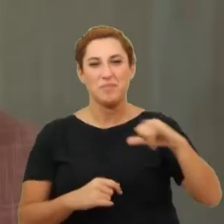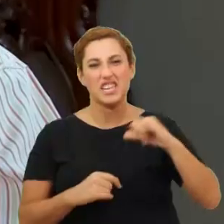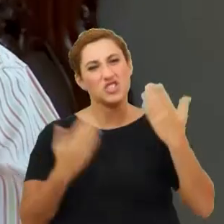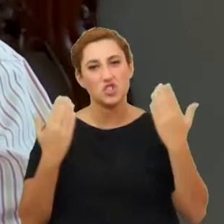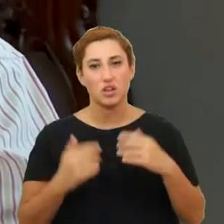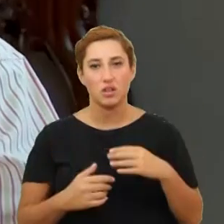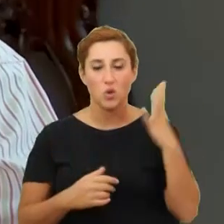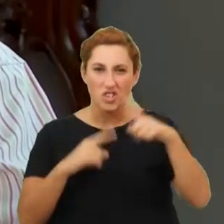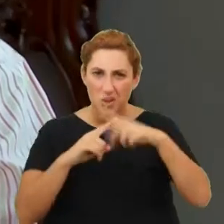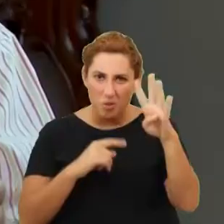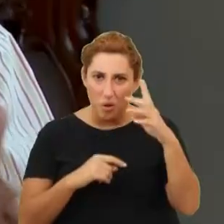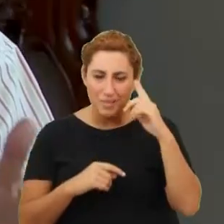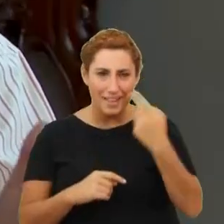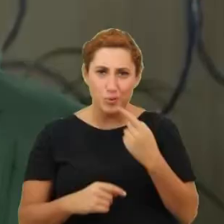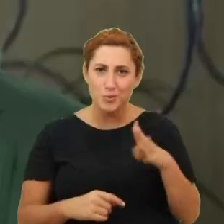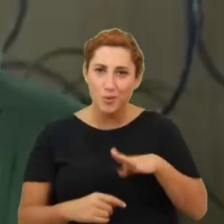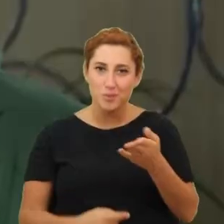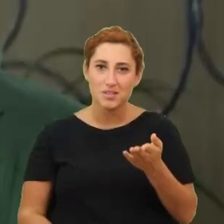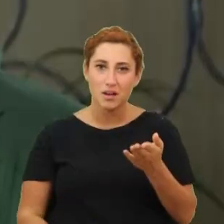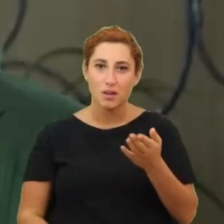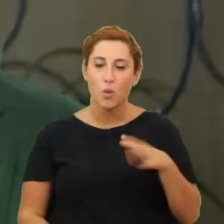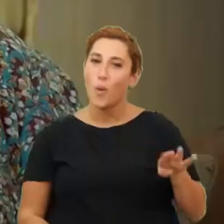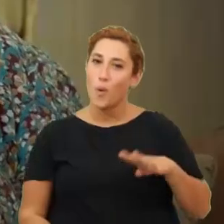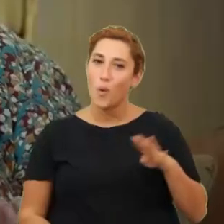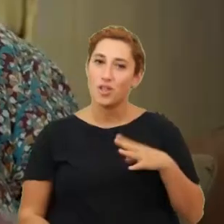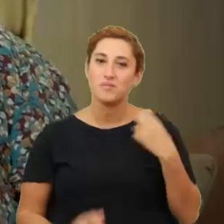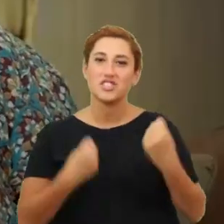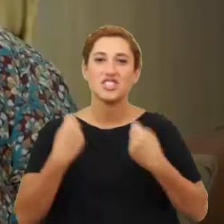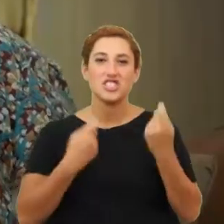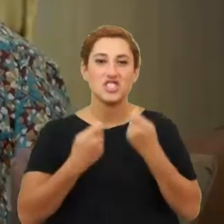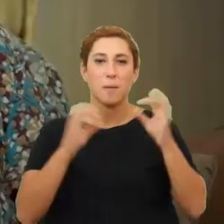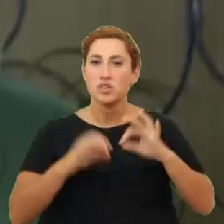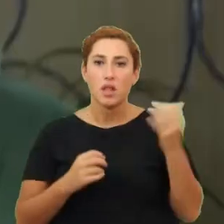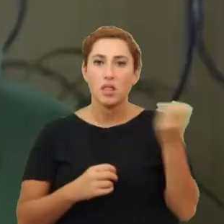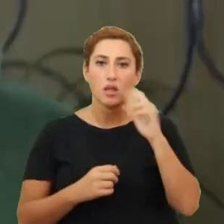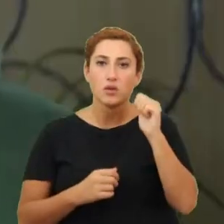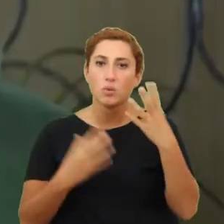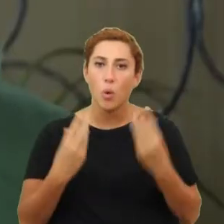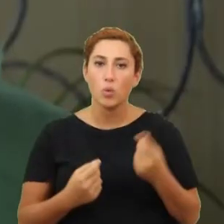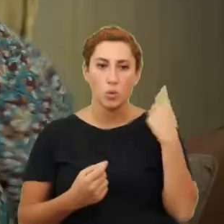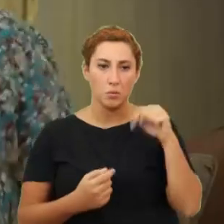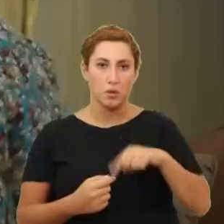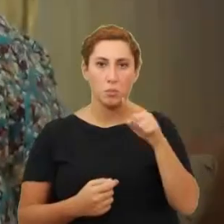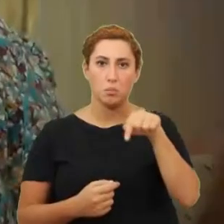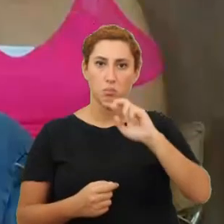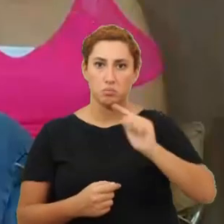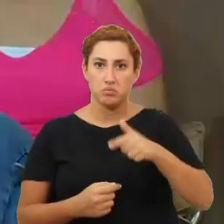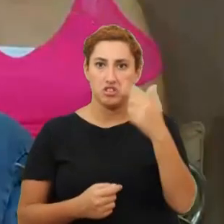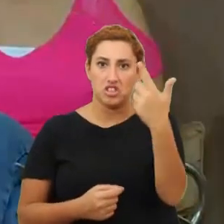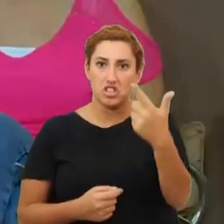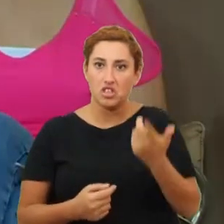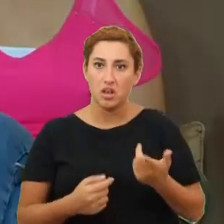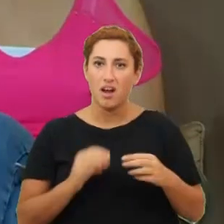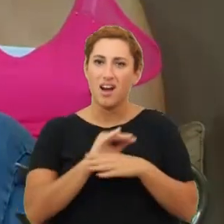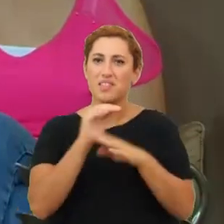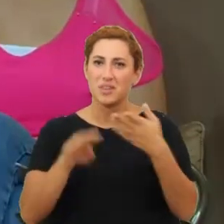yakınlarda. 4x4 mü? Ne diyorsun oğlum sen? Oğlum, şirkete başlayalı daha ne kadar oldu? Dün bir, bugün iki.